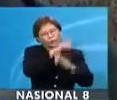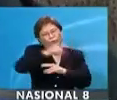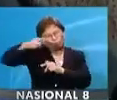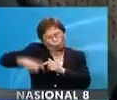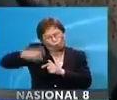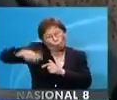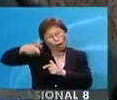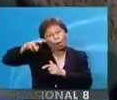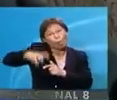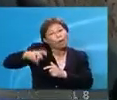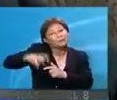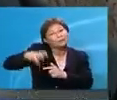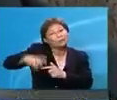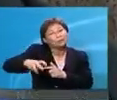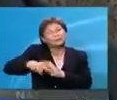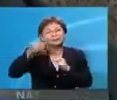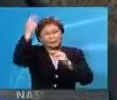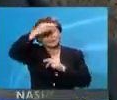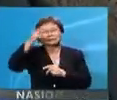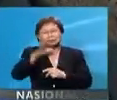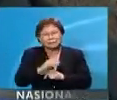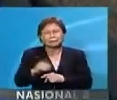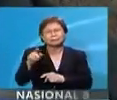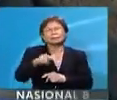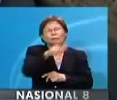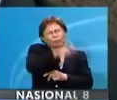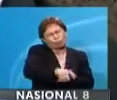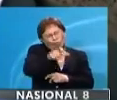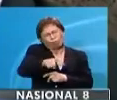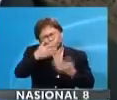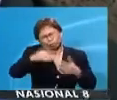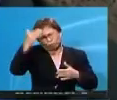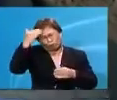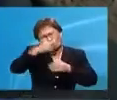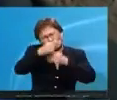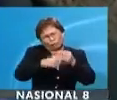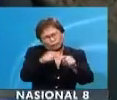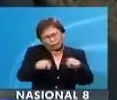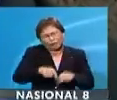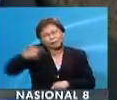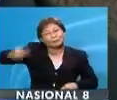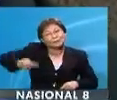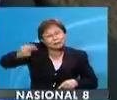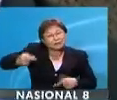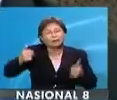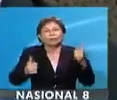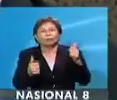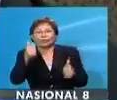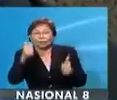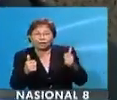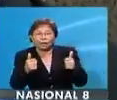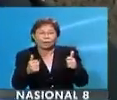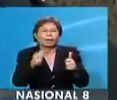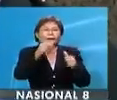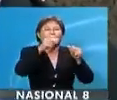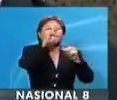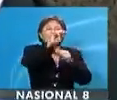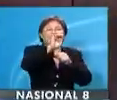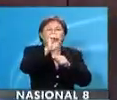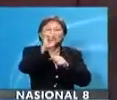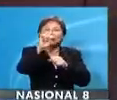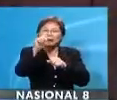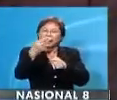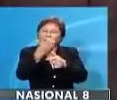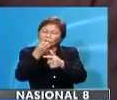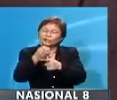wajib haji. Di samping juga mereka tahu tentang maklumat berkenaan dengan tempat-tempat bersejarah sama ada di Mekah dan juga di